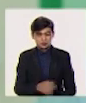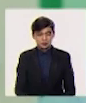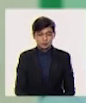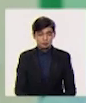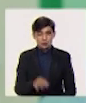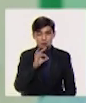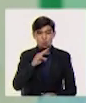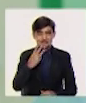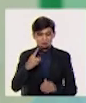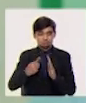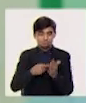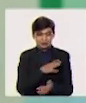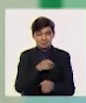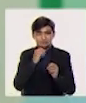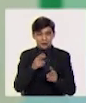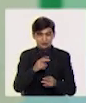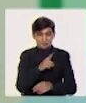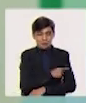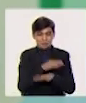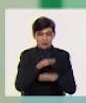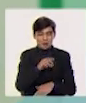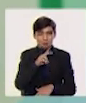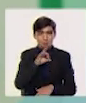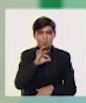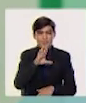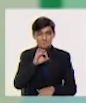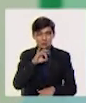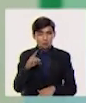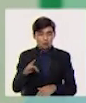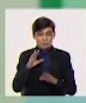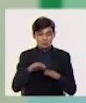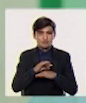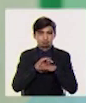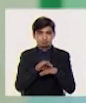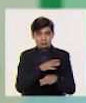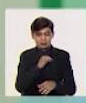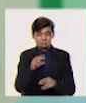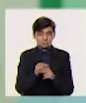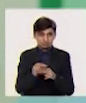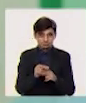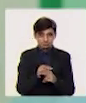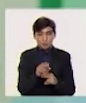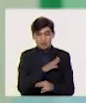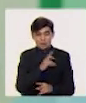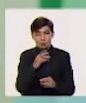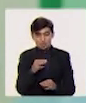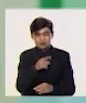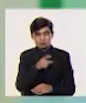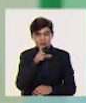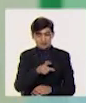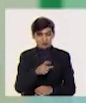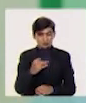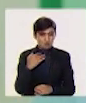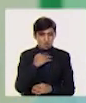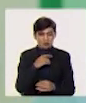жәрдем шақырып, провизорны центрға жібердік, провизорны стационарда сүйір жатып ем шараларына алды. Бірақ ол кісінің